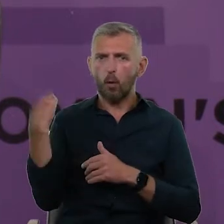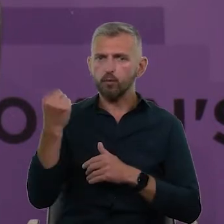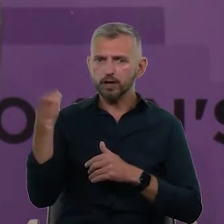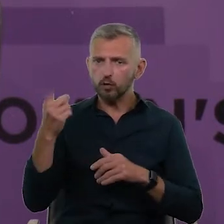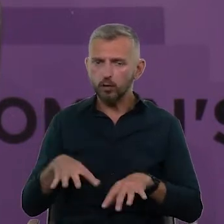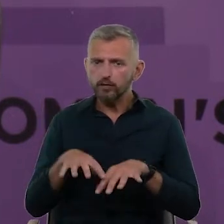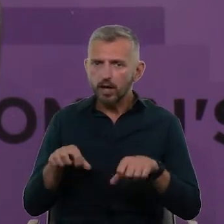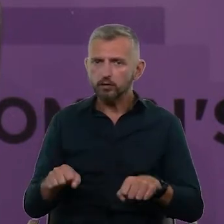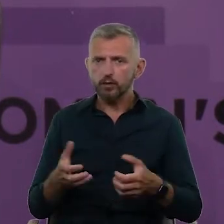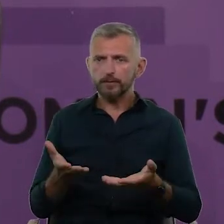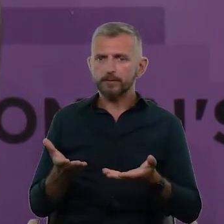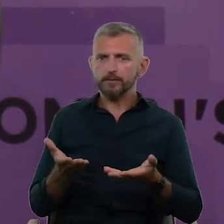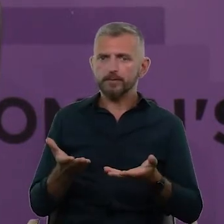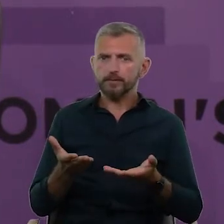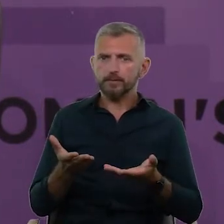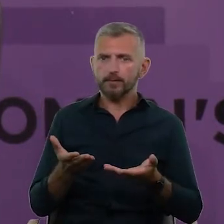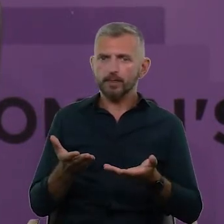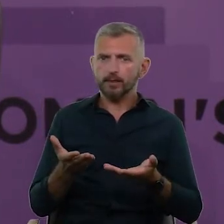владою, все ж таки